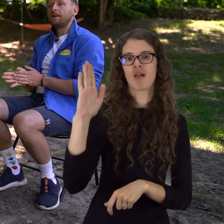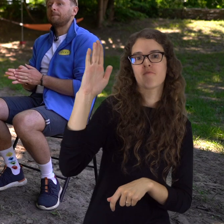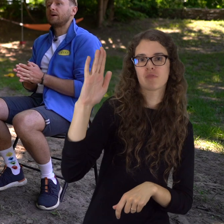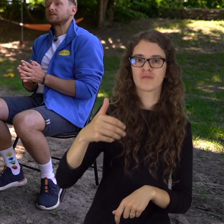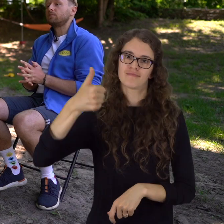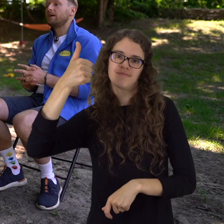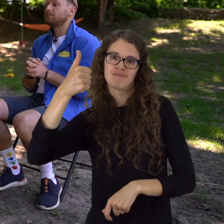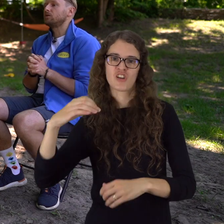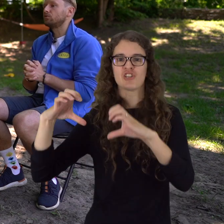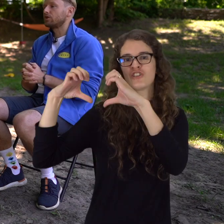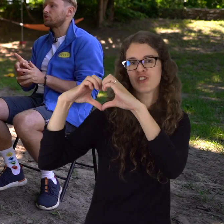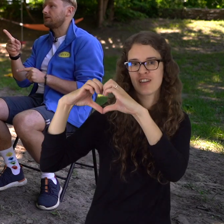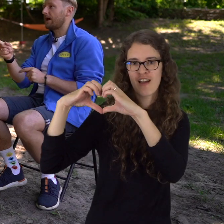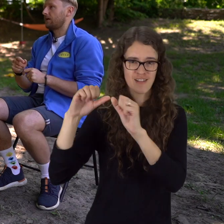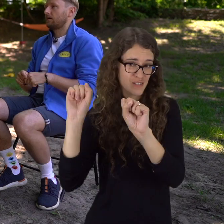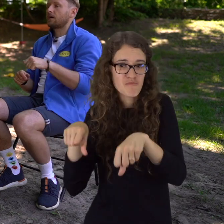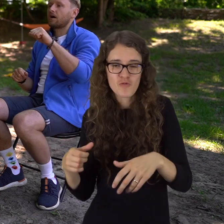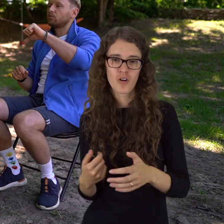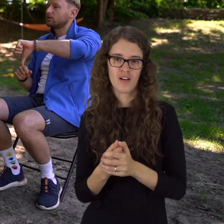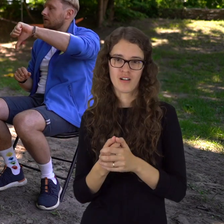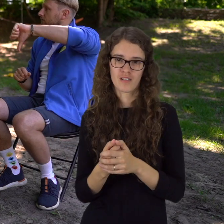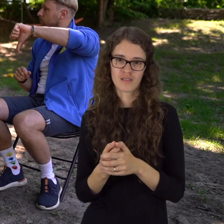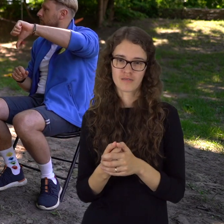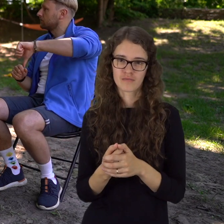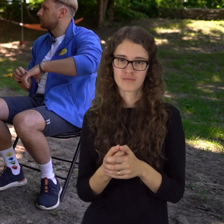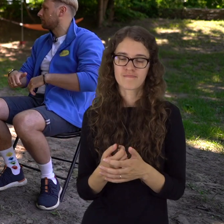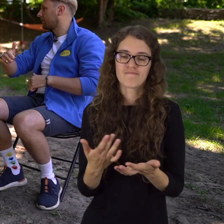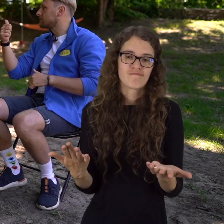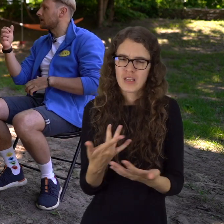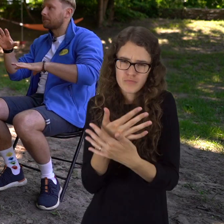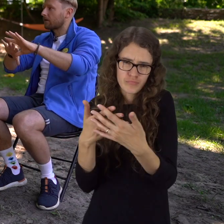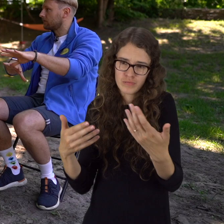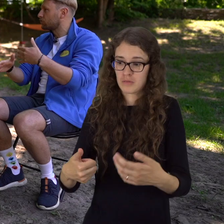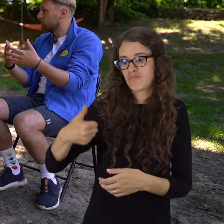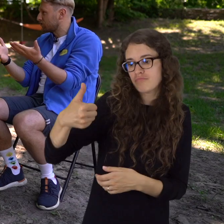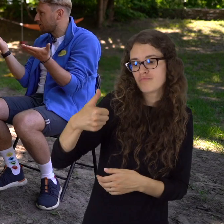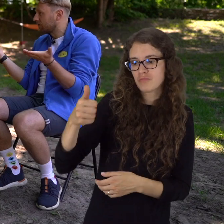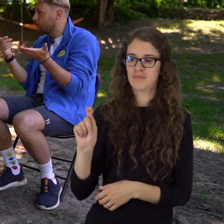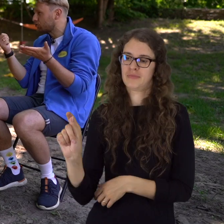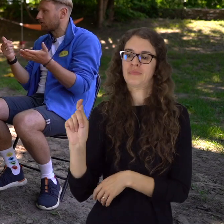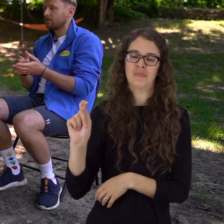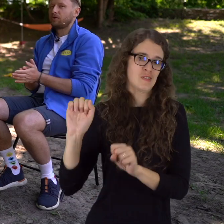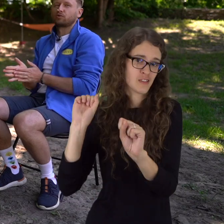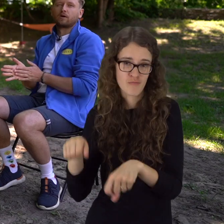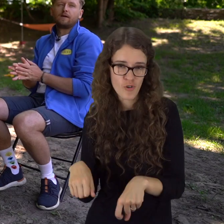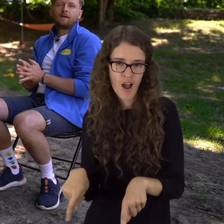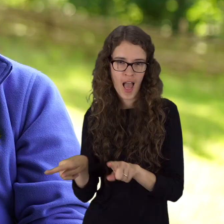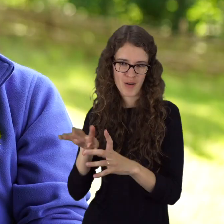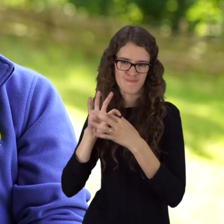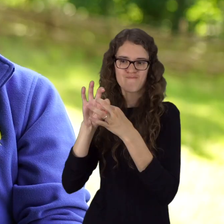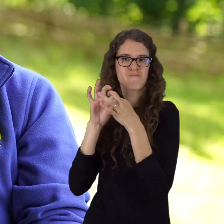Gal, bet sakau, bent mygtuką, širdelę, ar nu, ten thumbs up, ar žodžiu visi šitie vat nykščio